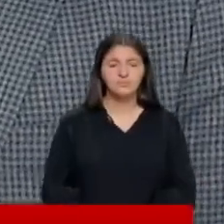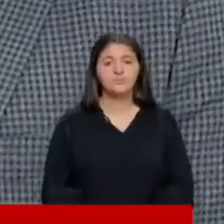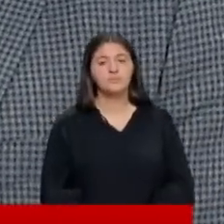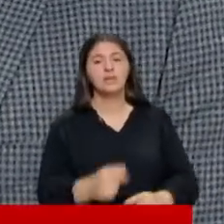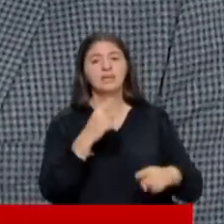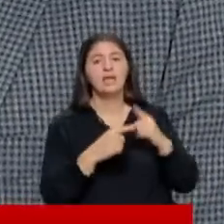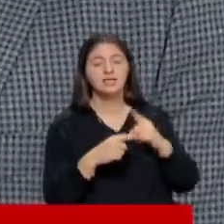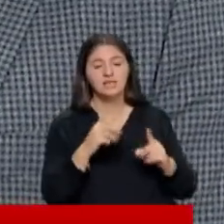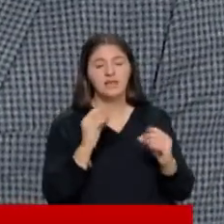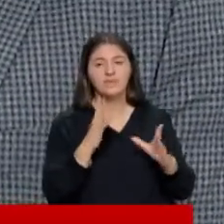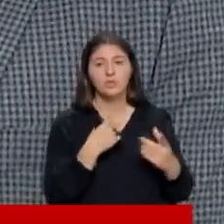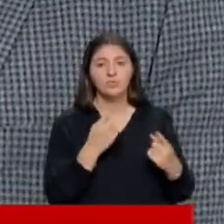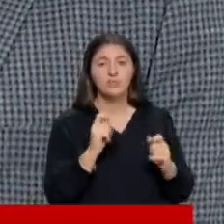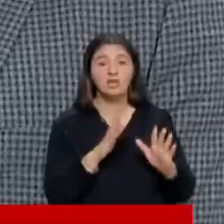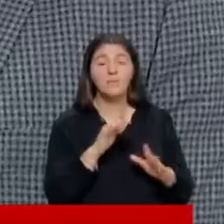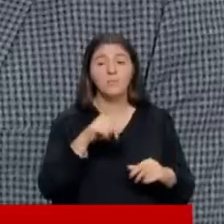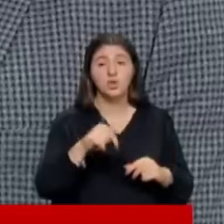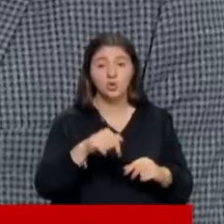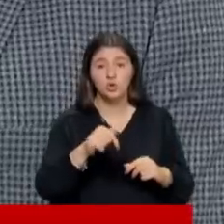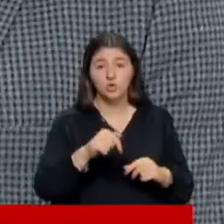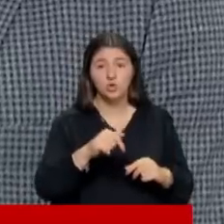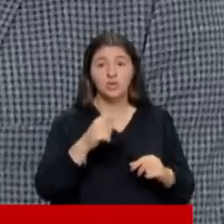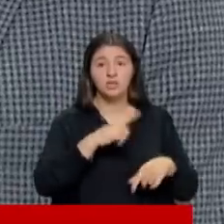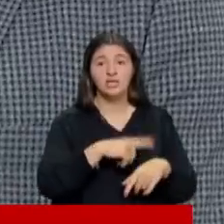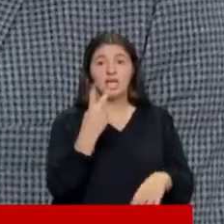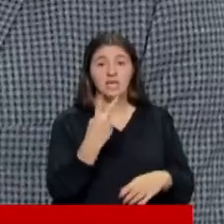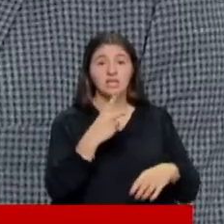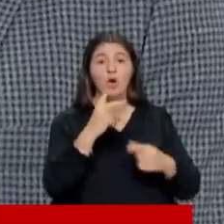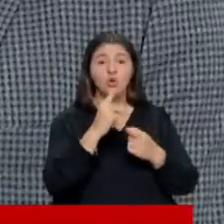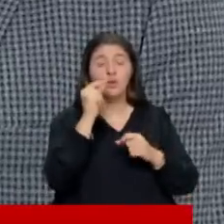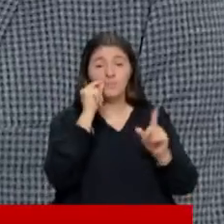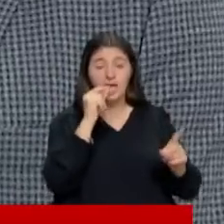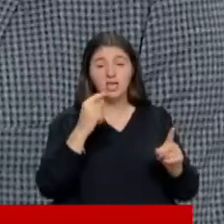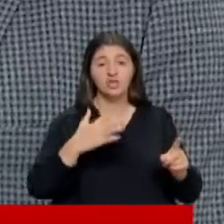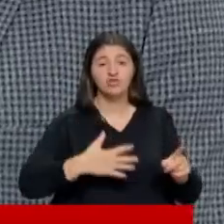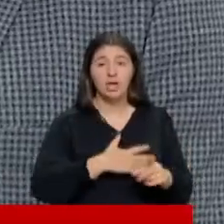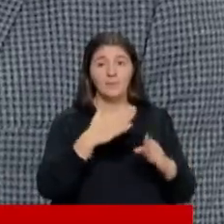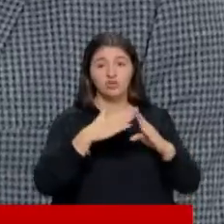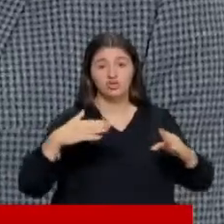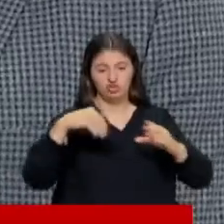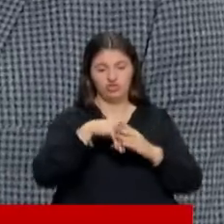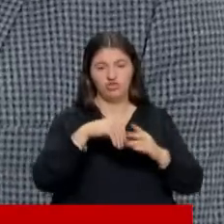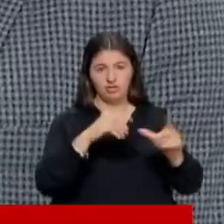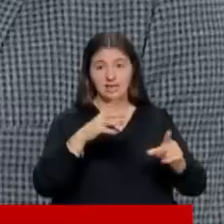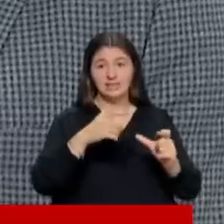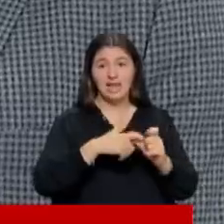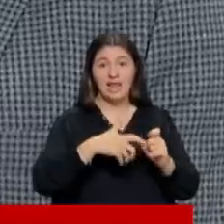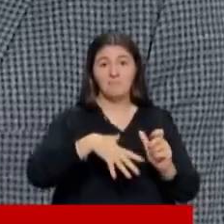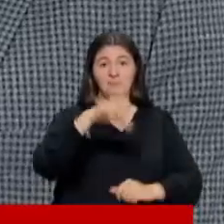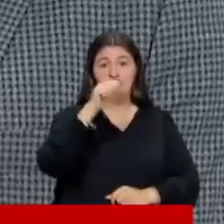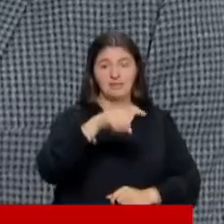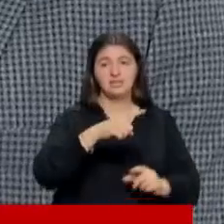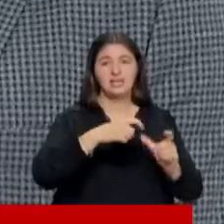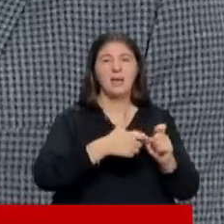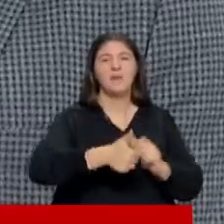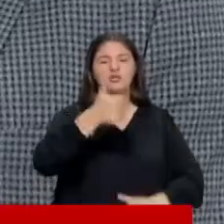siyaseti Daha çok konuşacağız ama bugün saat 14'te Özgür Özel Cumhuriyet Halk Partisi çatısı altında Cumhuriyet Halk Partisi'nin genel